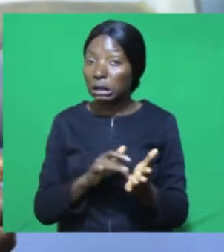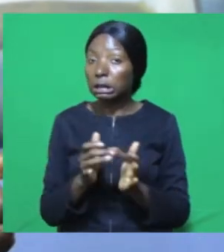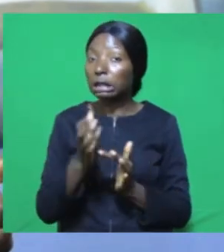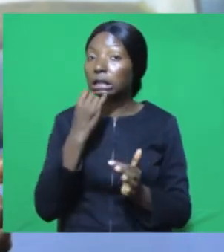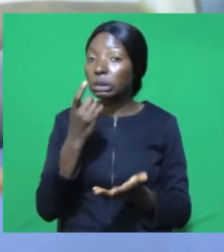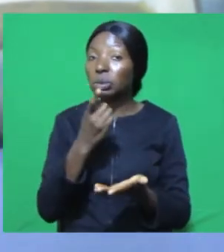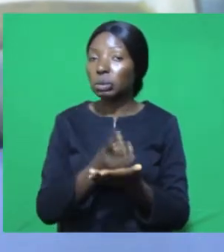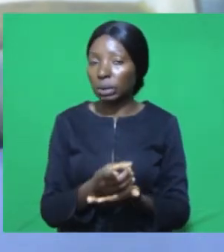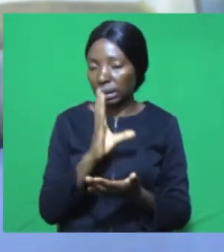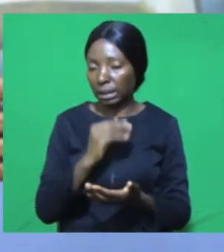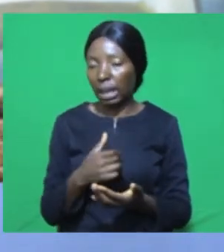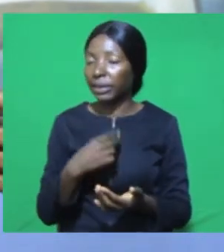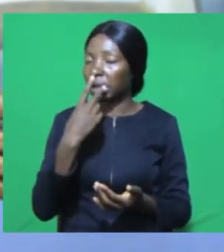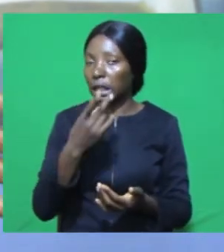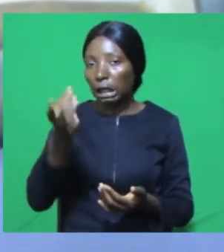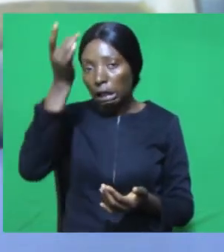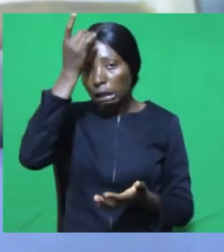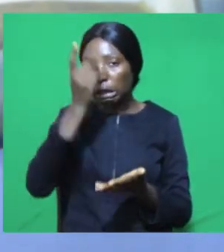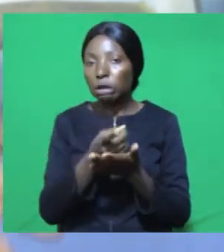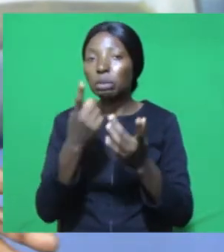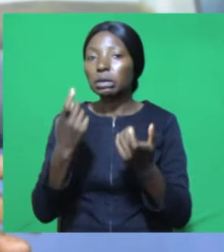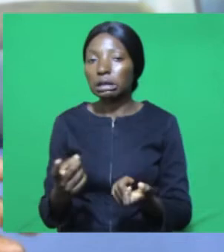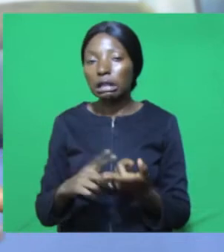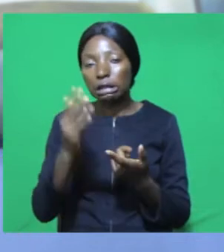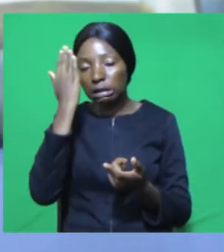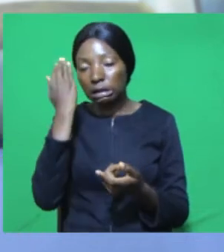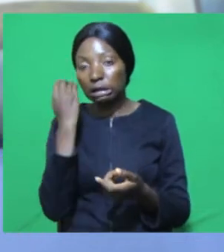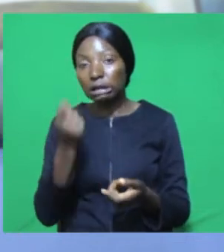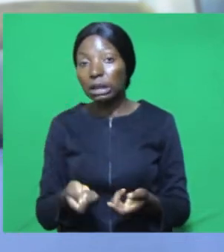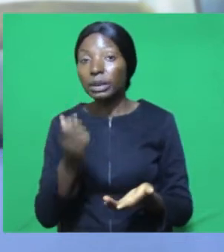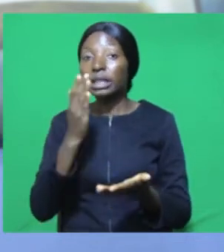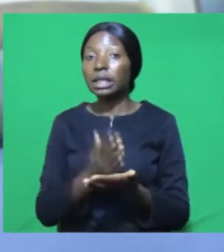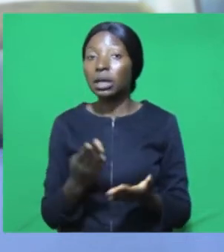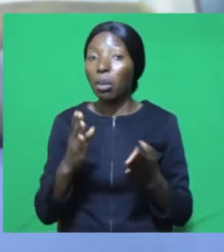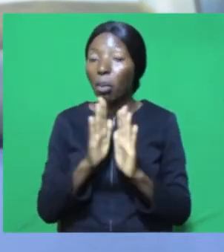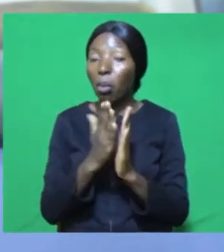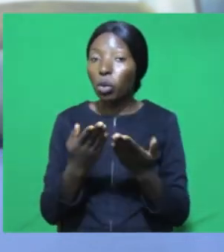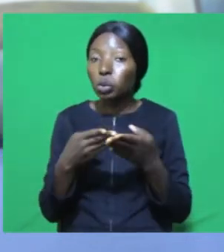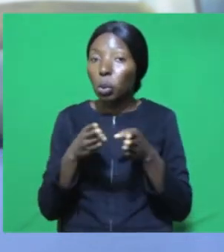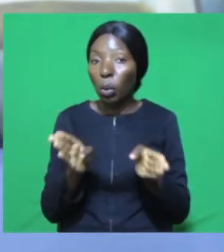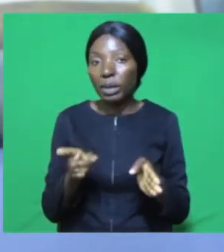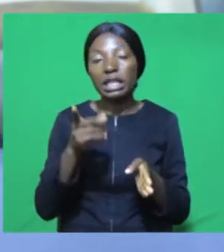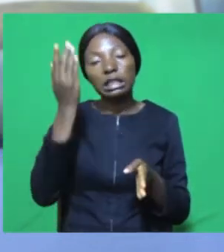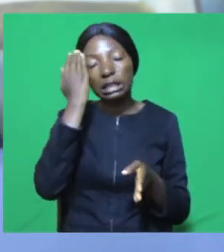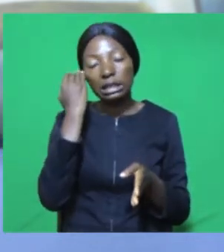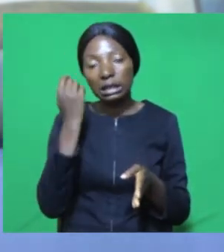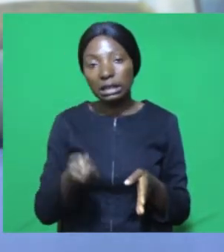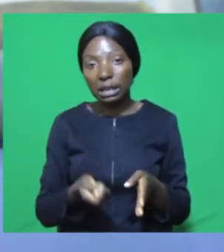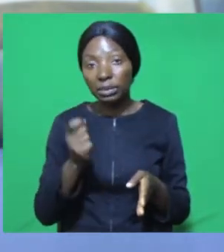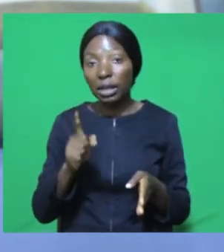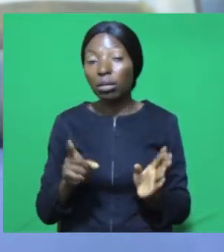kuna Daniel 7 kuti takaona zvigaro zvagarwa rutongo ruchitanga mabhuku akavhurwa ndo rutongo ruri kutoitika